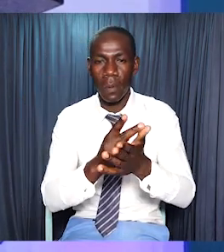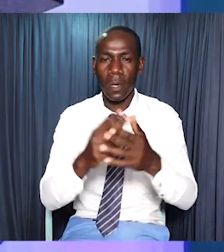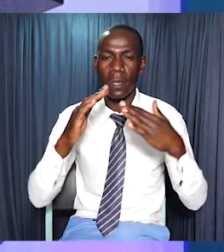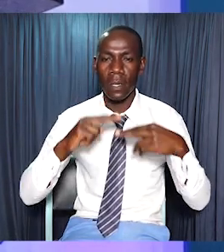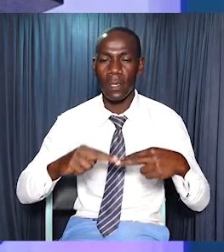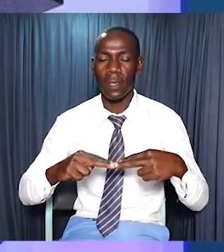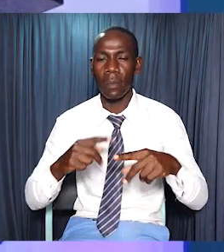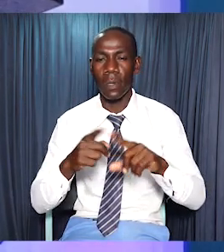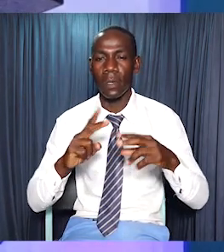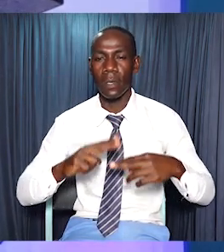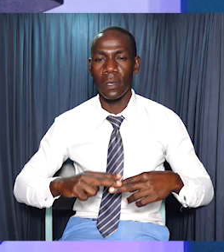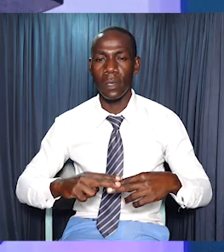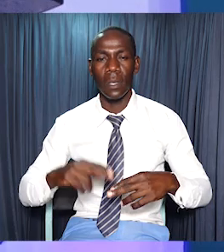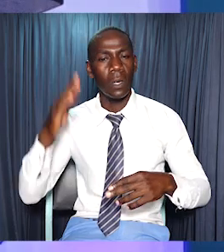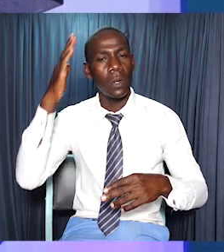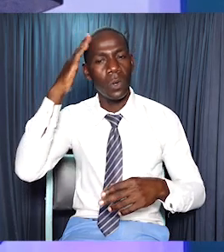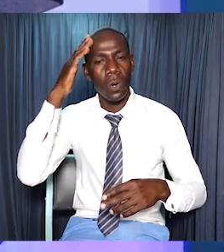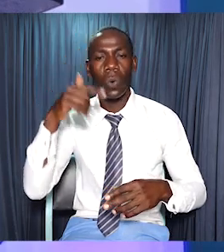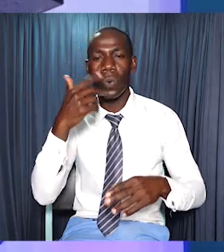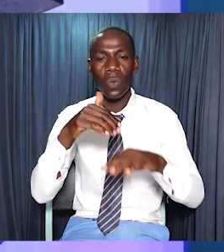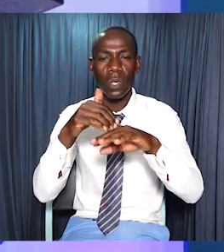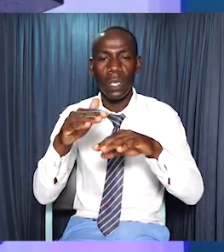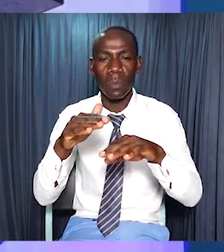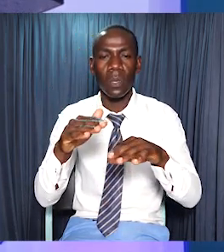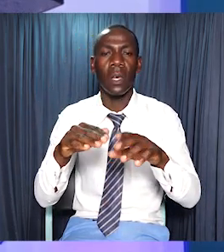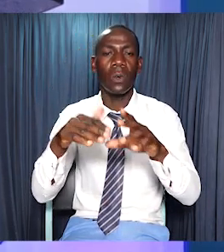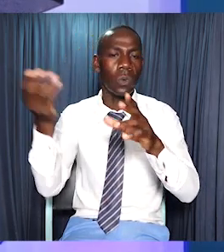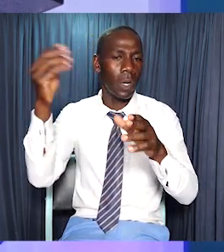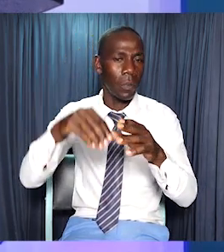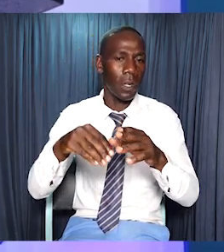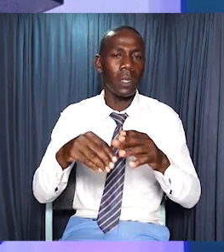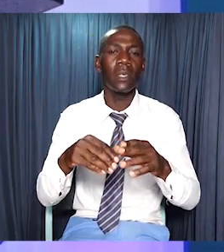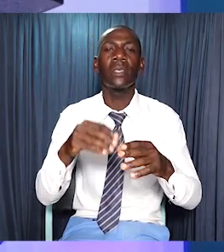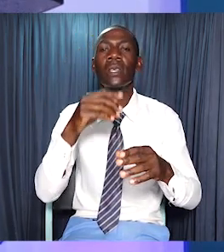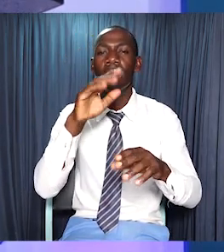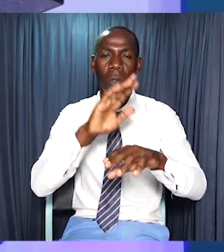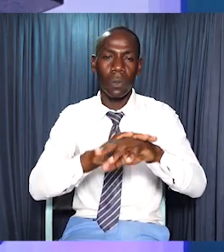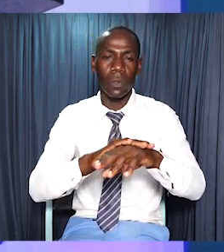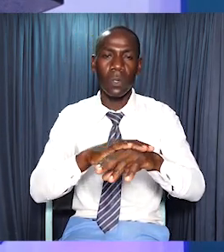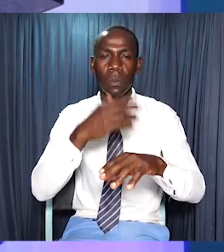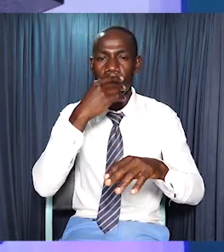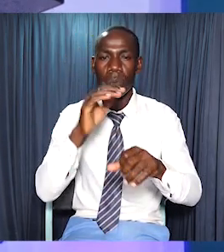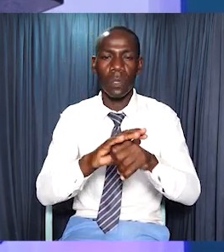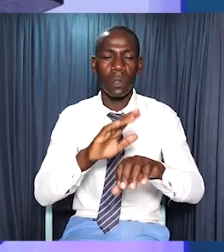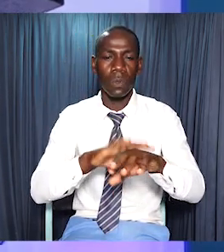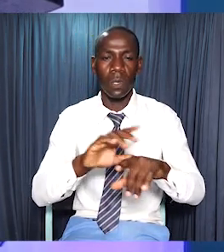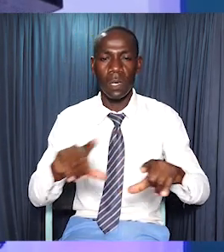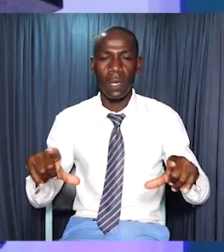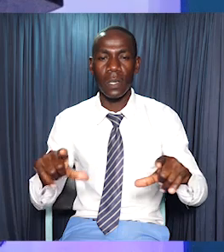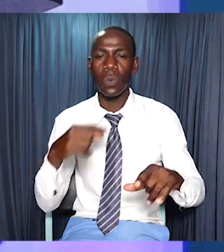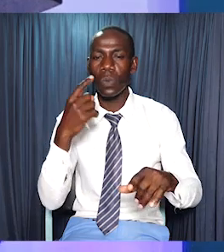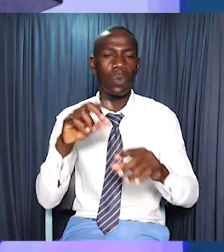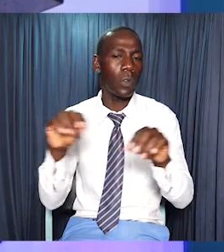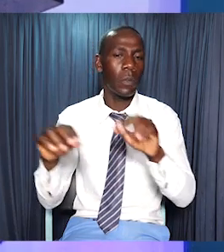akatulia. But he was settled. Kajua aliyeniambia toka katika nchi ya baba zangu wa budozi miezi na nini. And he whoever told me to leave my